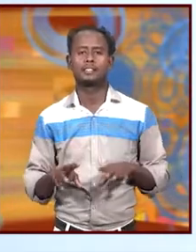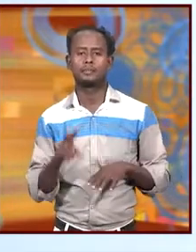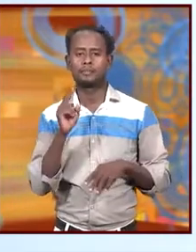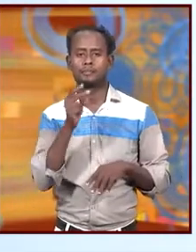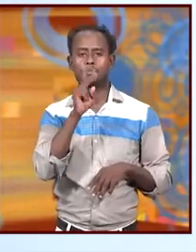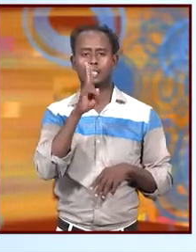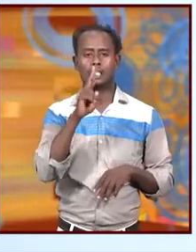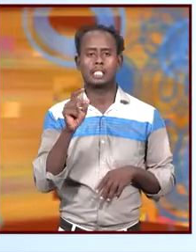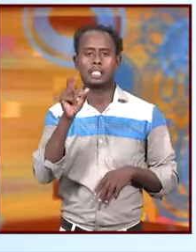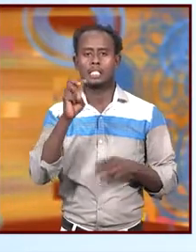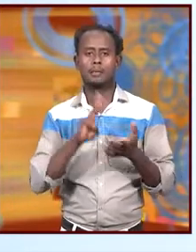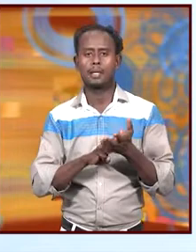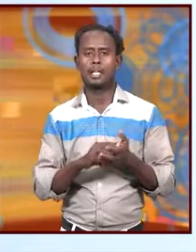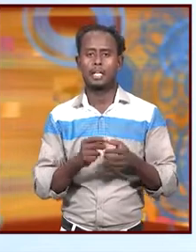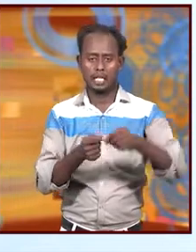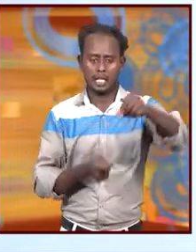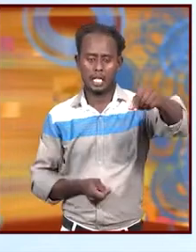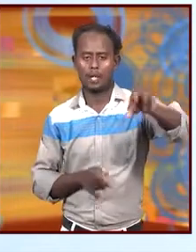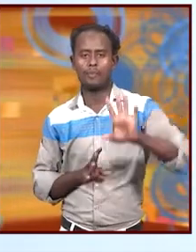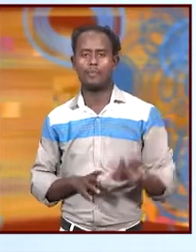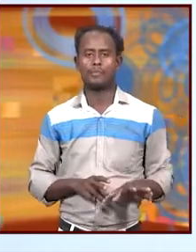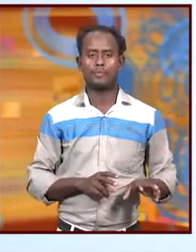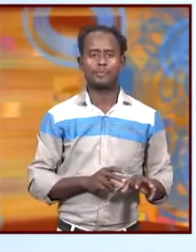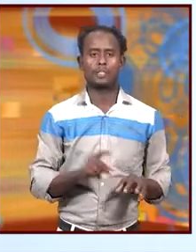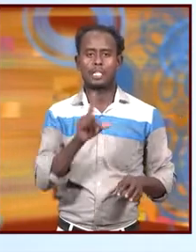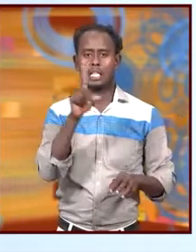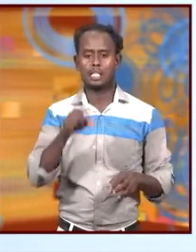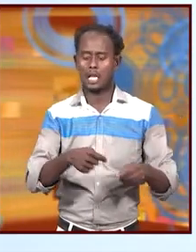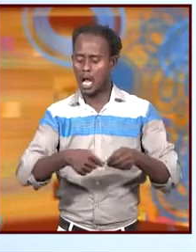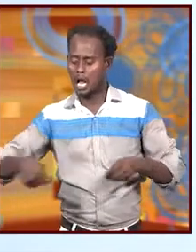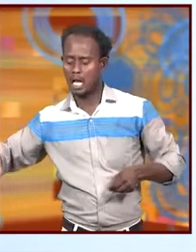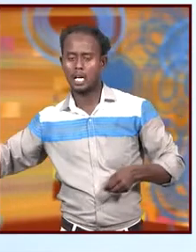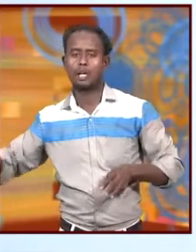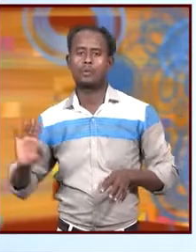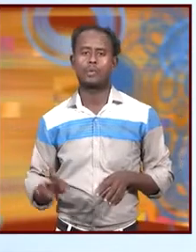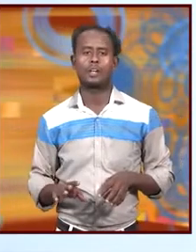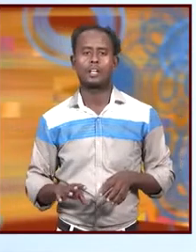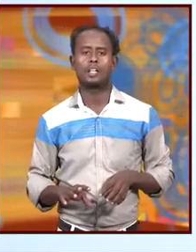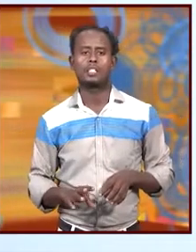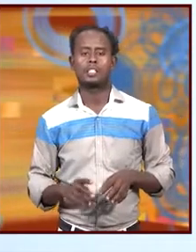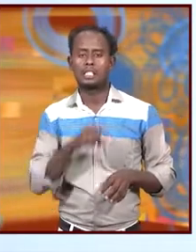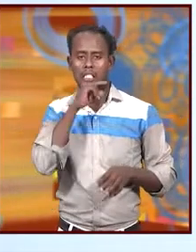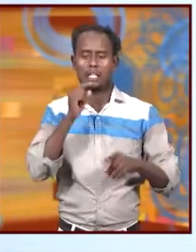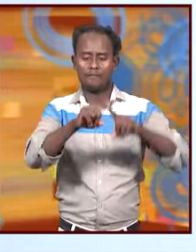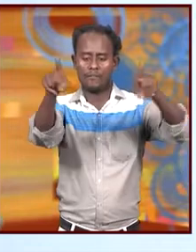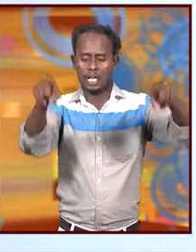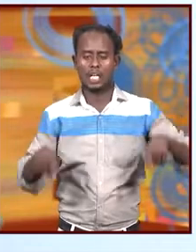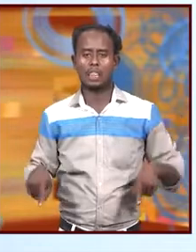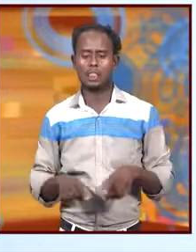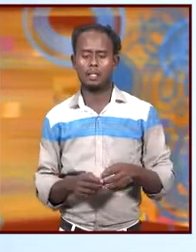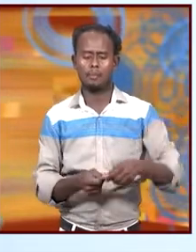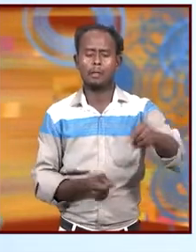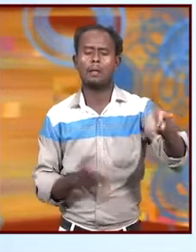12 சென்டிமீட்டர் நீளமும் 7 சென்டிமீட்டர் அகலமும் கொண்ட செவ்வகத்தின் பரப்பளவு